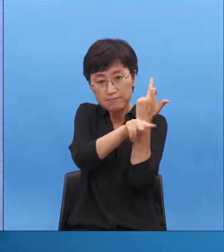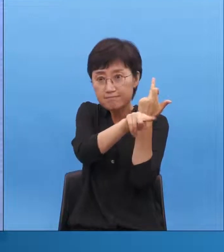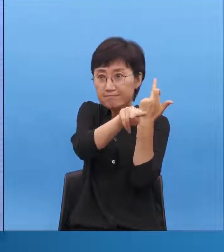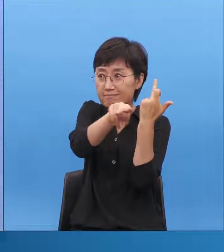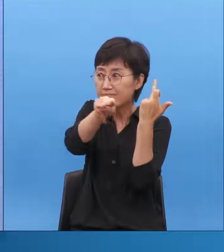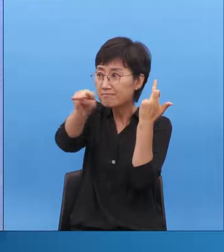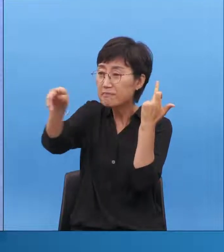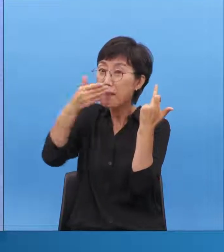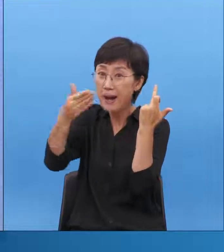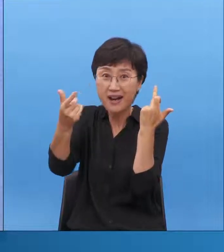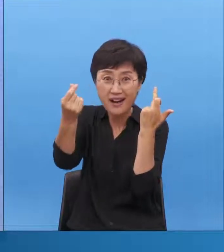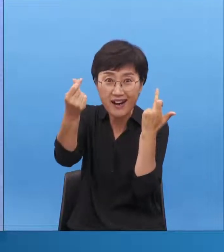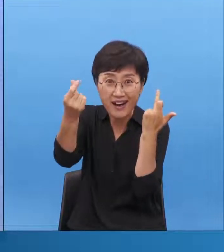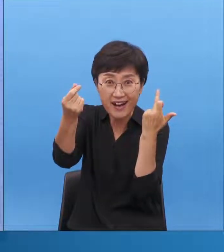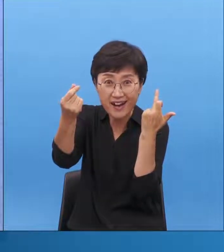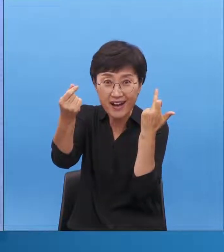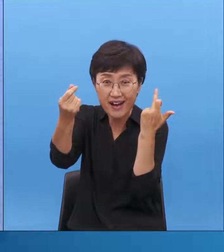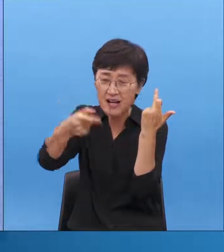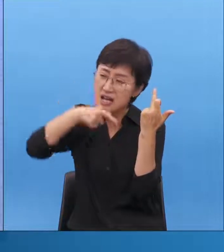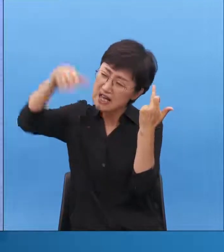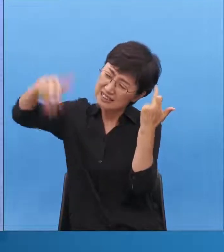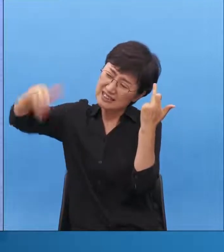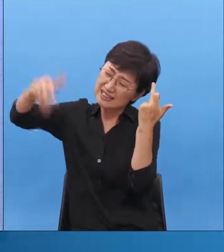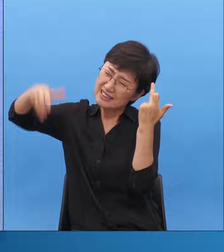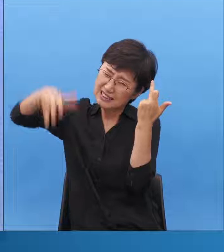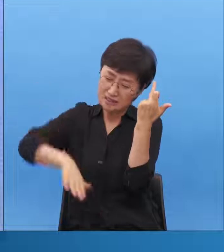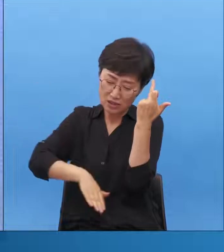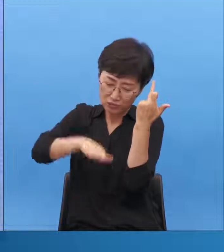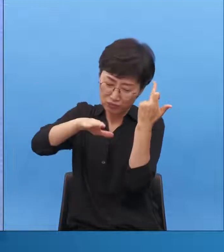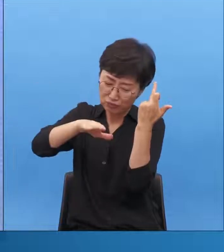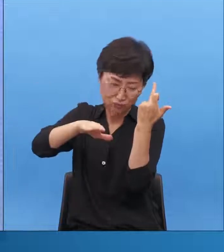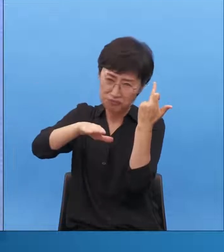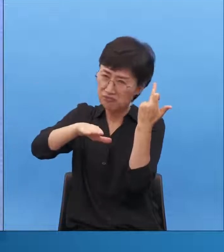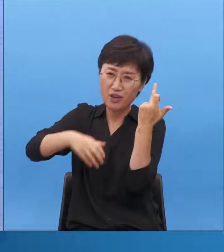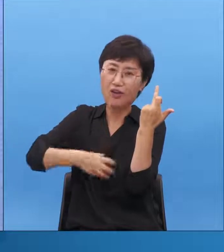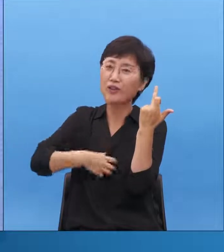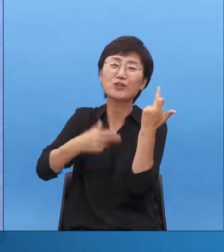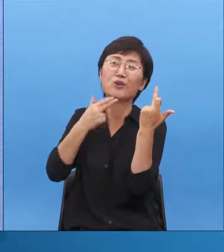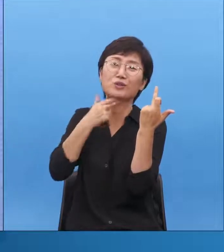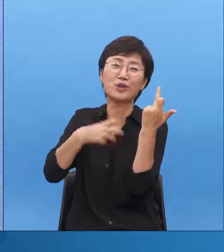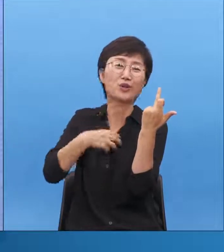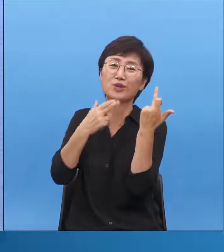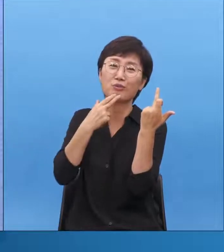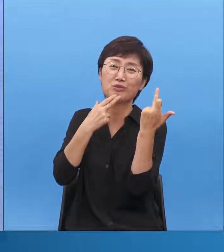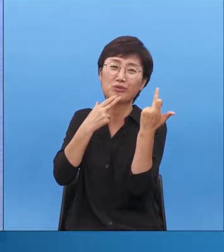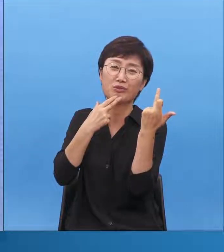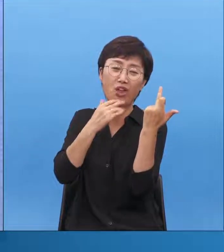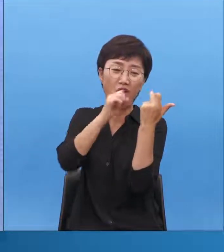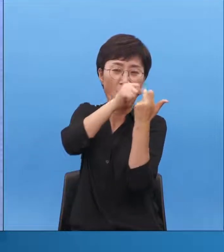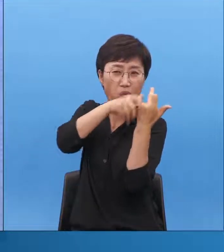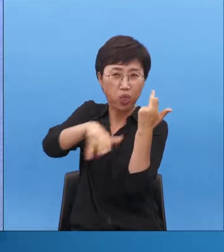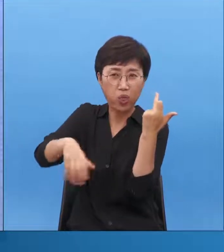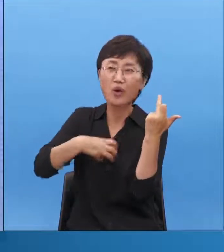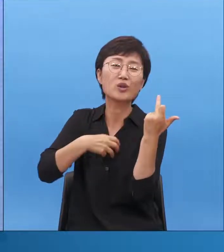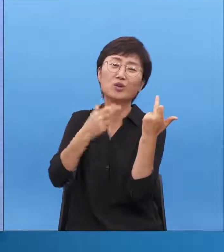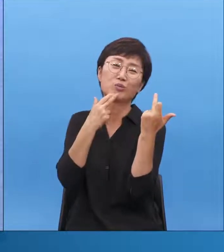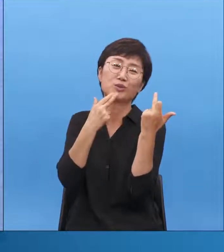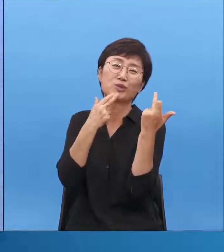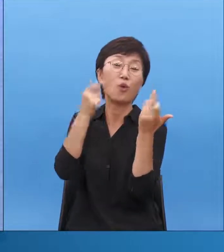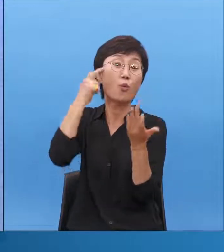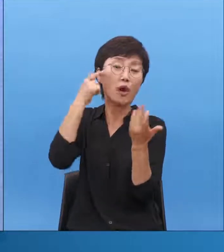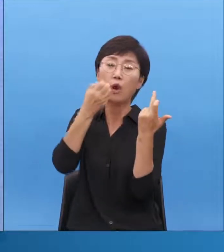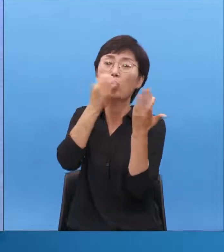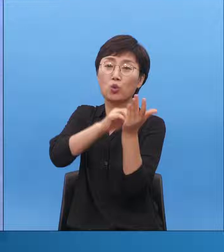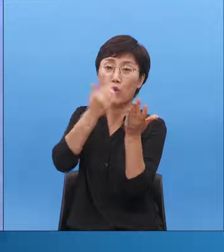절대 흔들리지 않는 큰 바위예요. And it's a grand rock where it will not move even by floods. 심지어